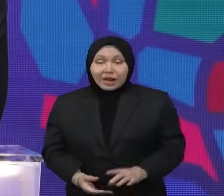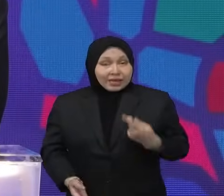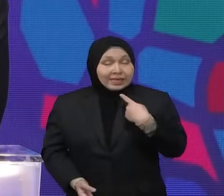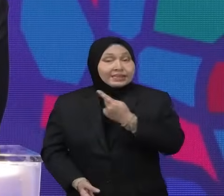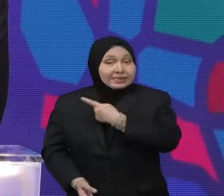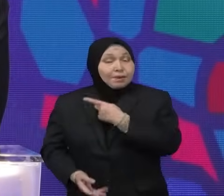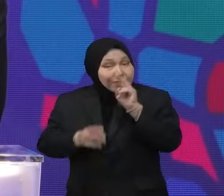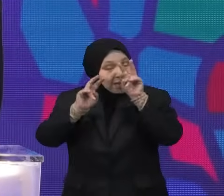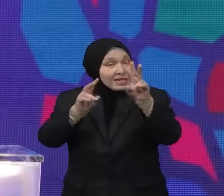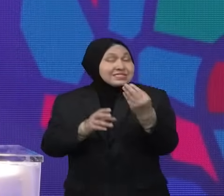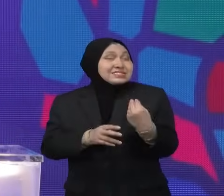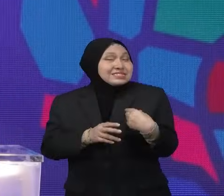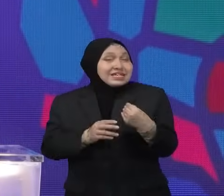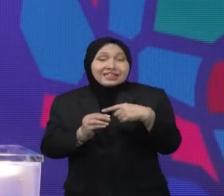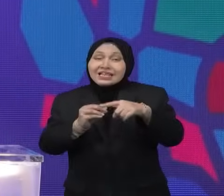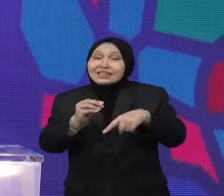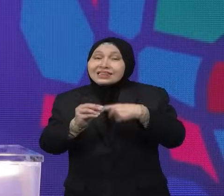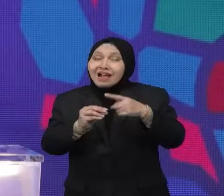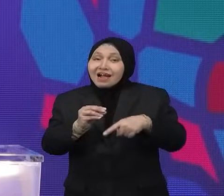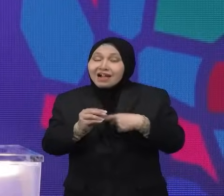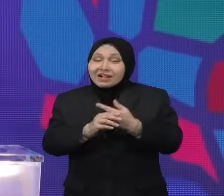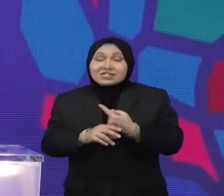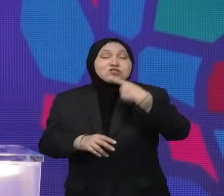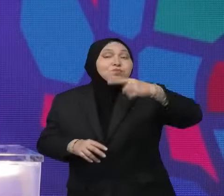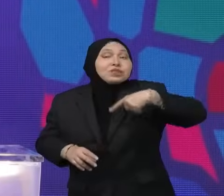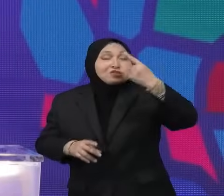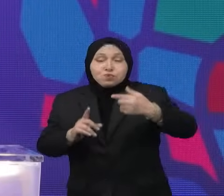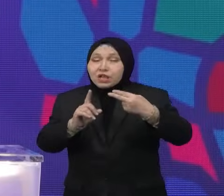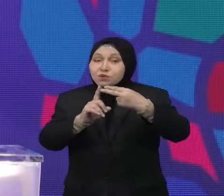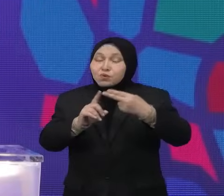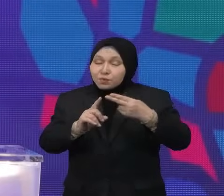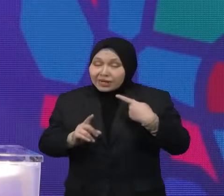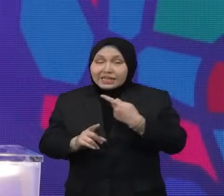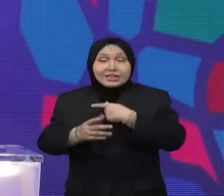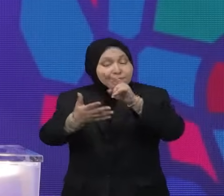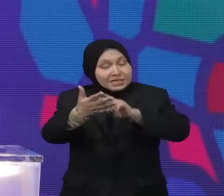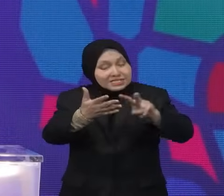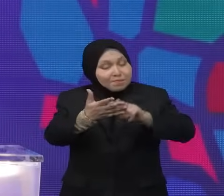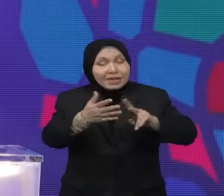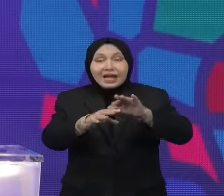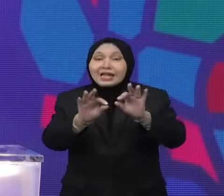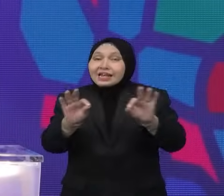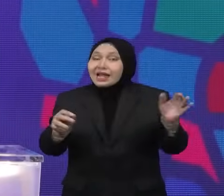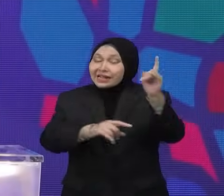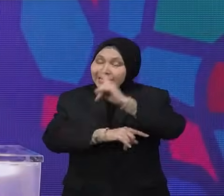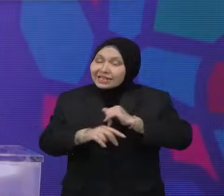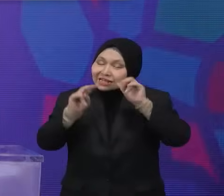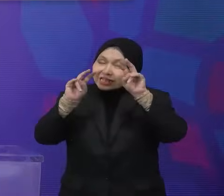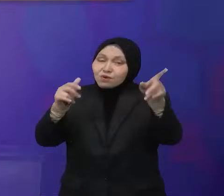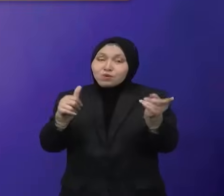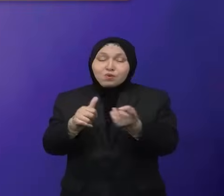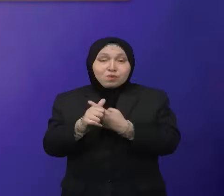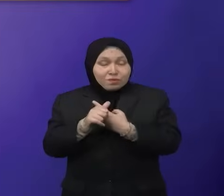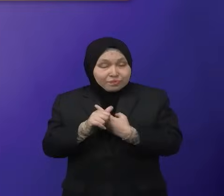kita lihat sedikit tentang sebutan-sebutan huruf yang kita baca pada ayat hari ini. Kita lihat dahulu slide yang